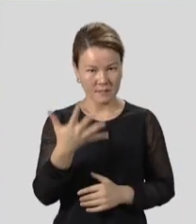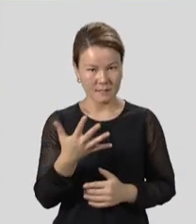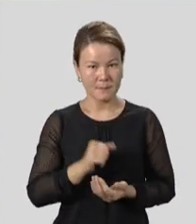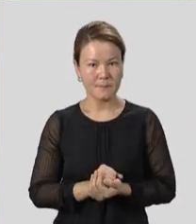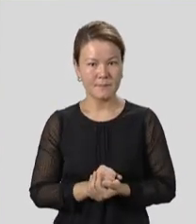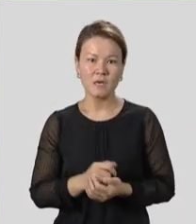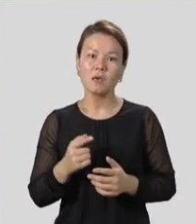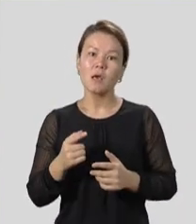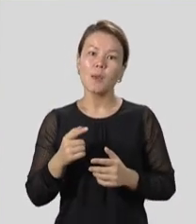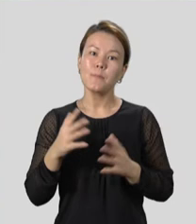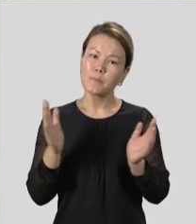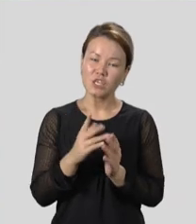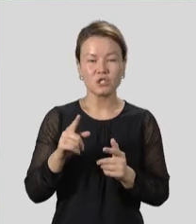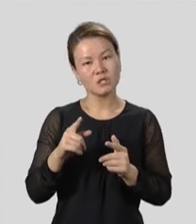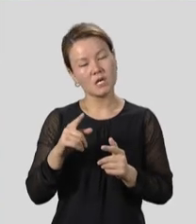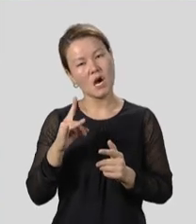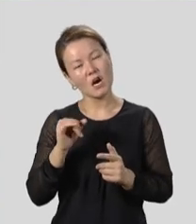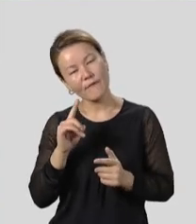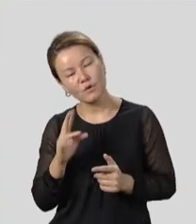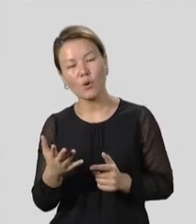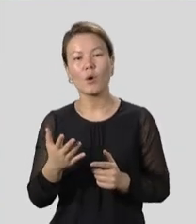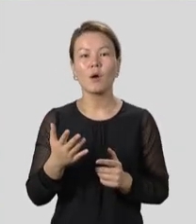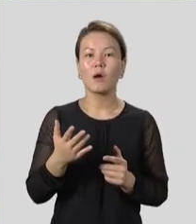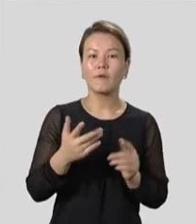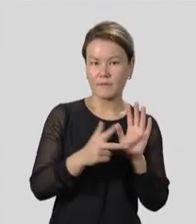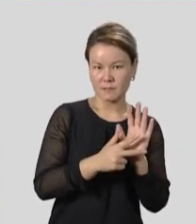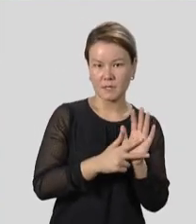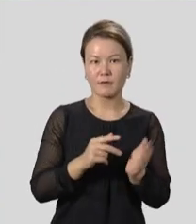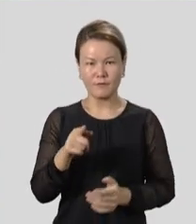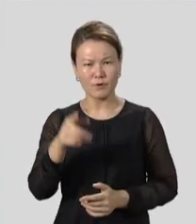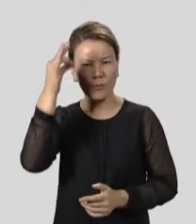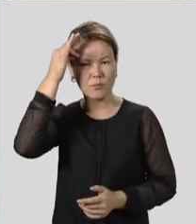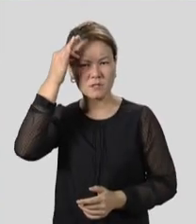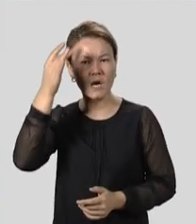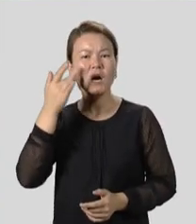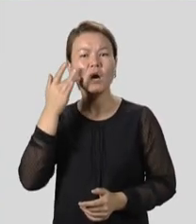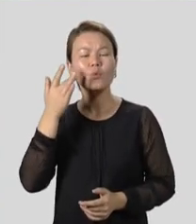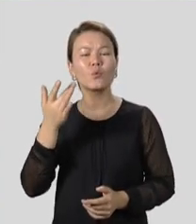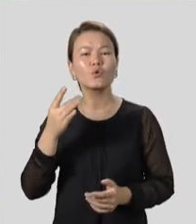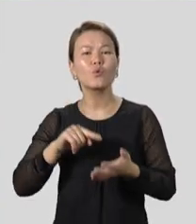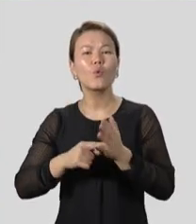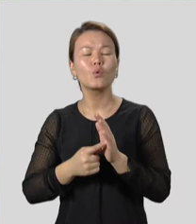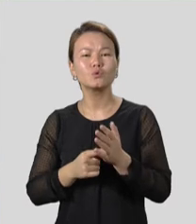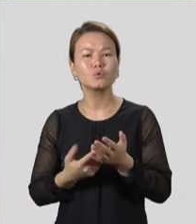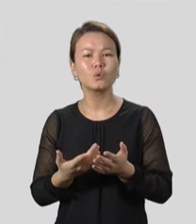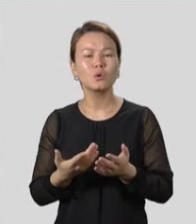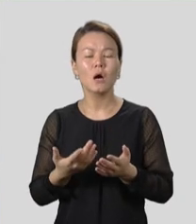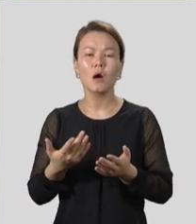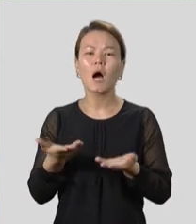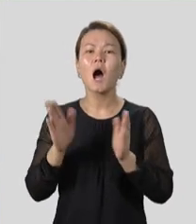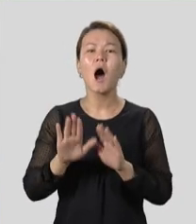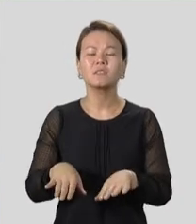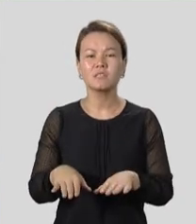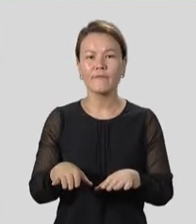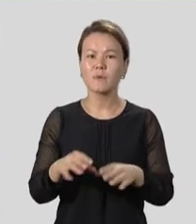и меньше либо равно 8. Вы помните, какую точку мы с вами оставим светлой, а какой